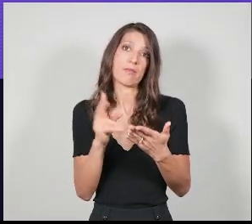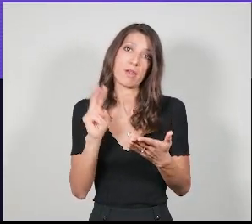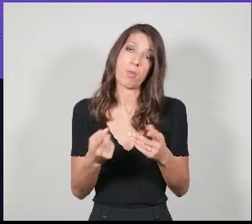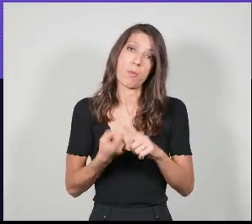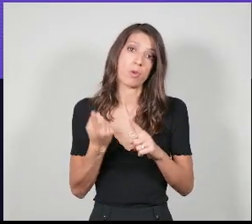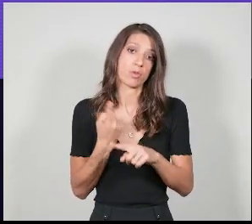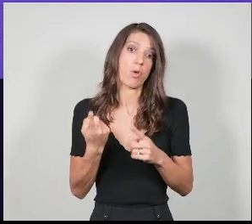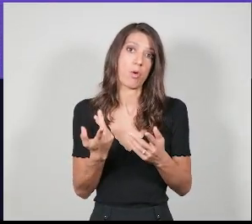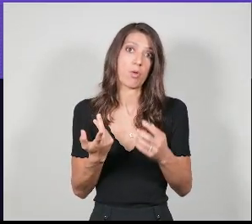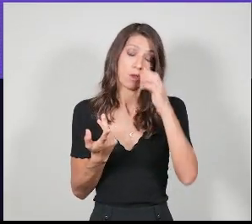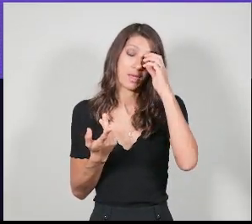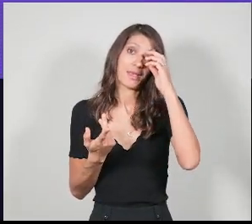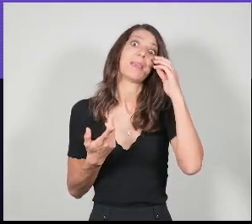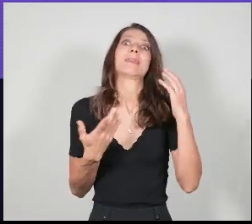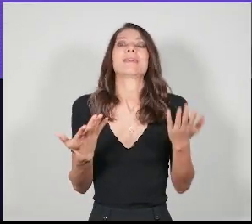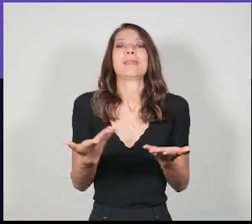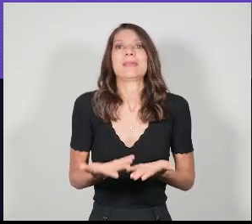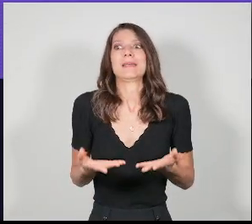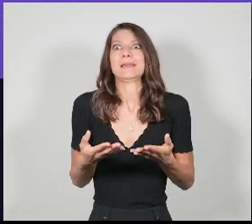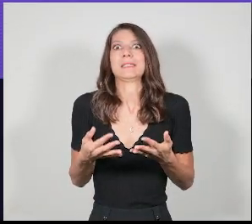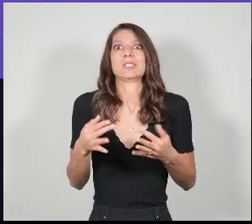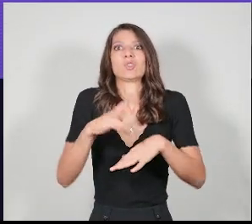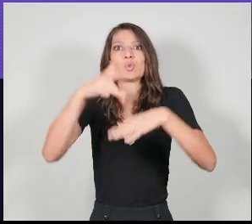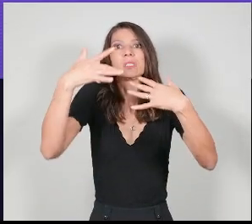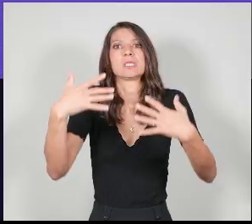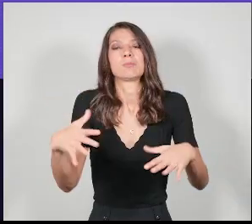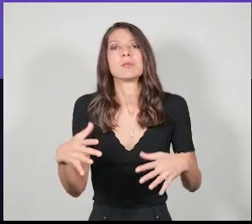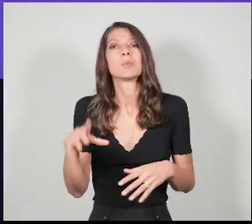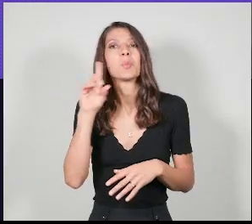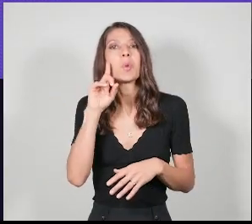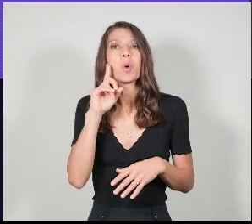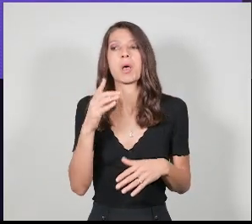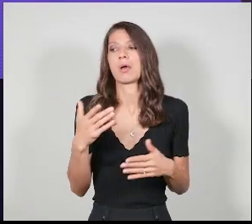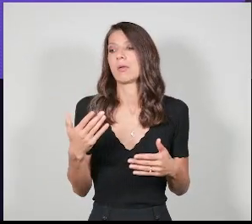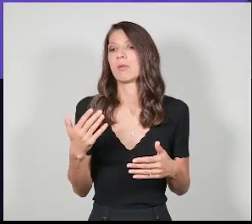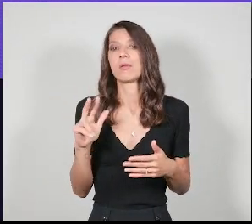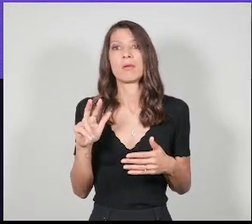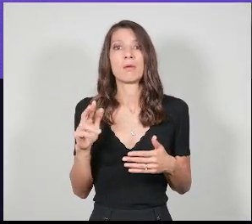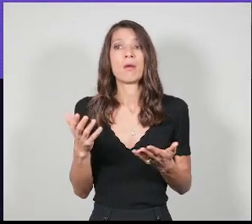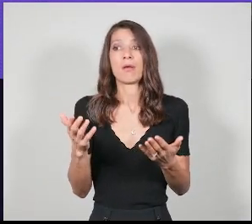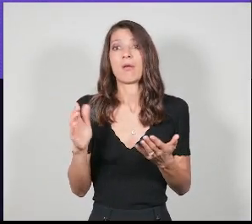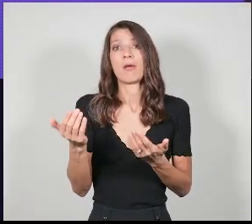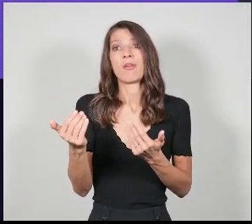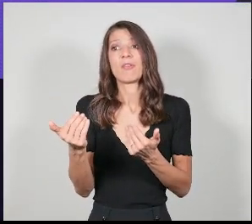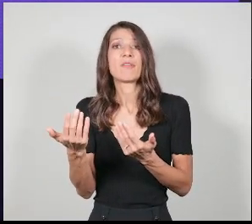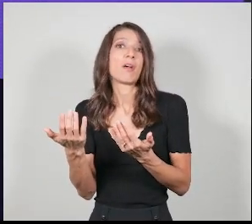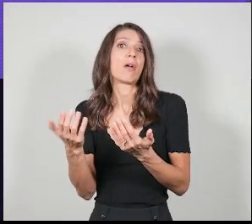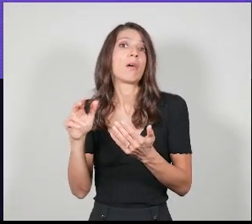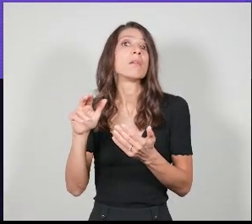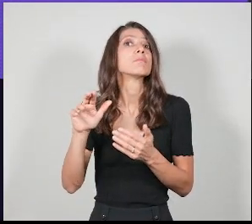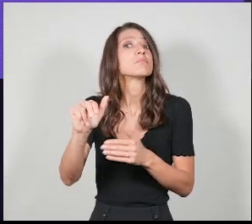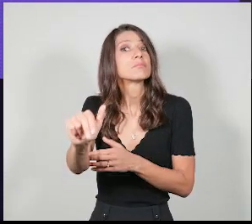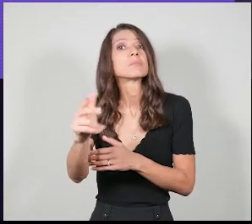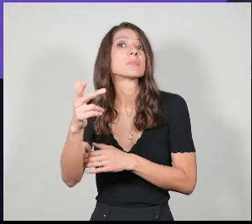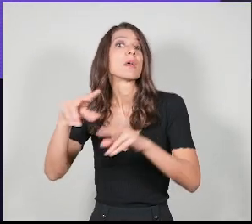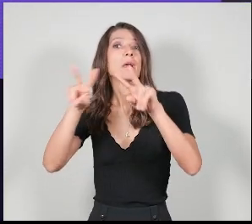d'actualité très sensible, puisqu'on est à la veille de ce qu'on attend comme réforme des diplômes d'État dans le champ du